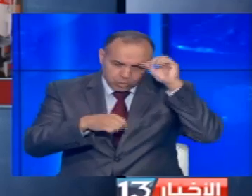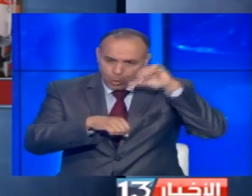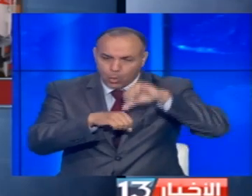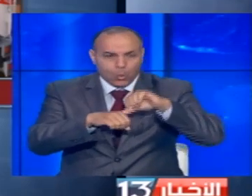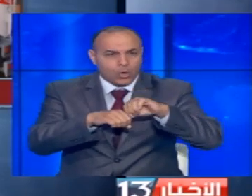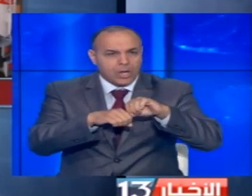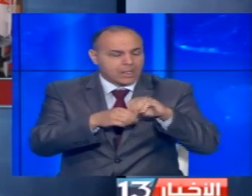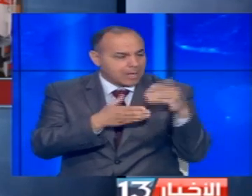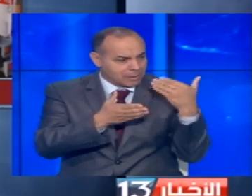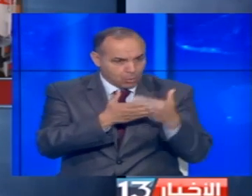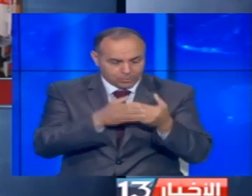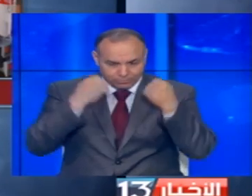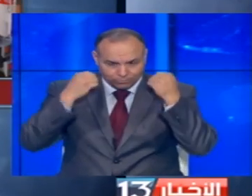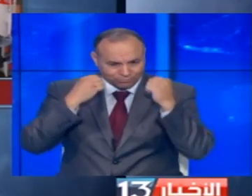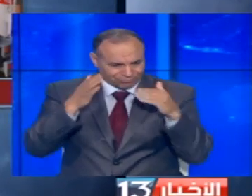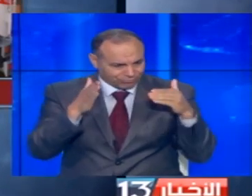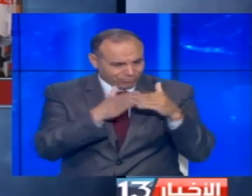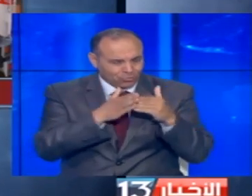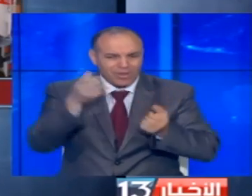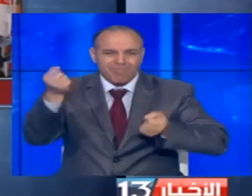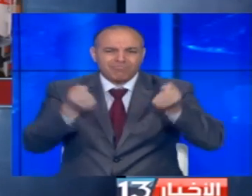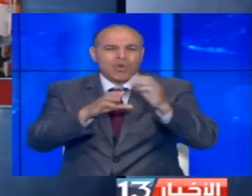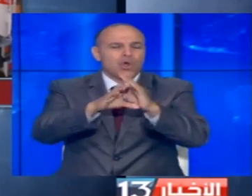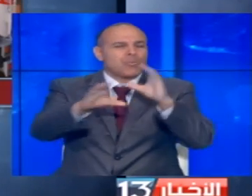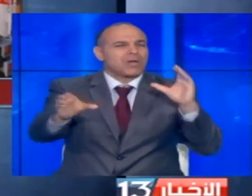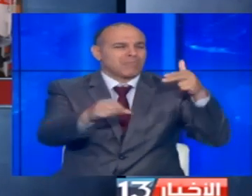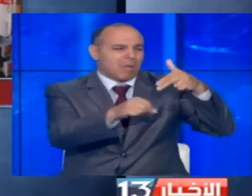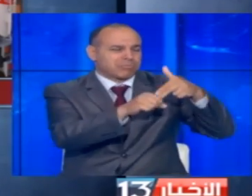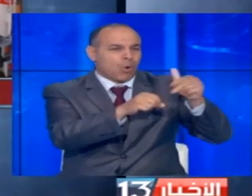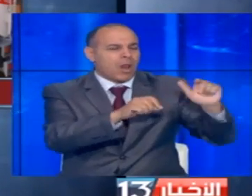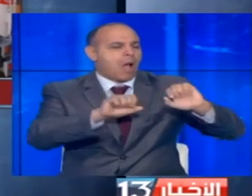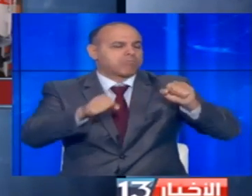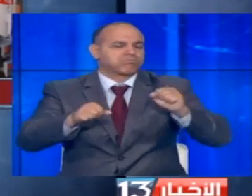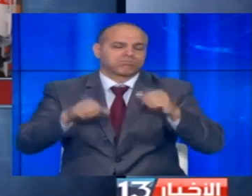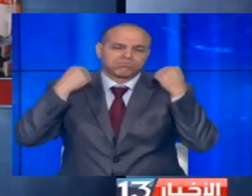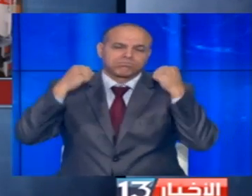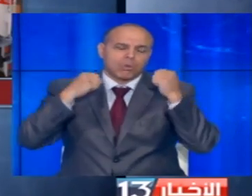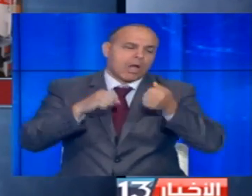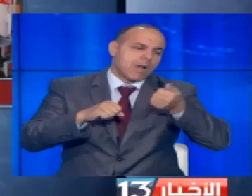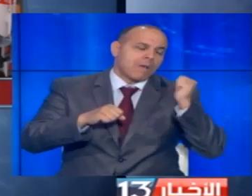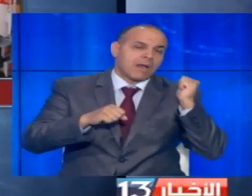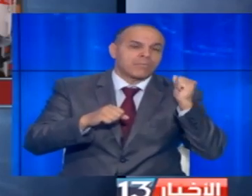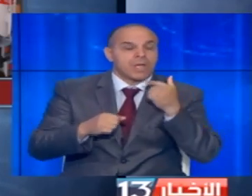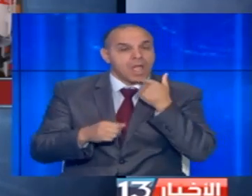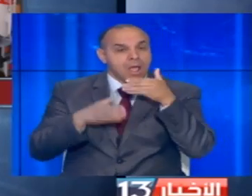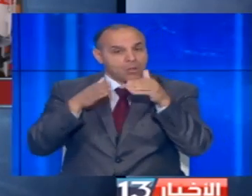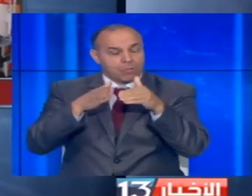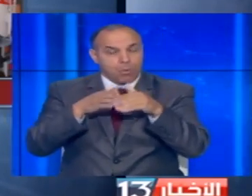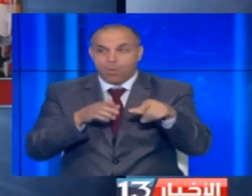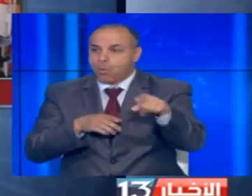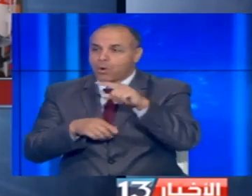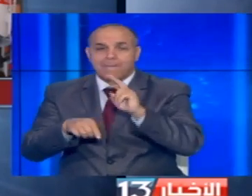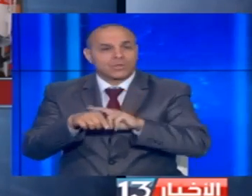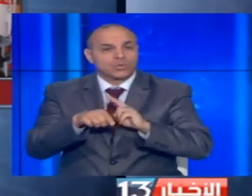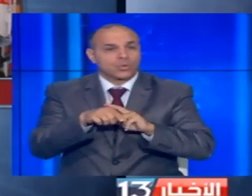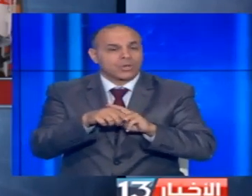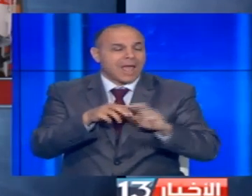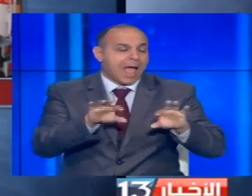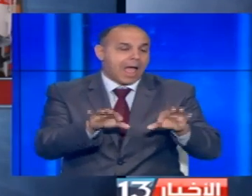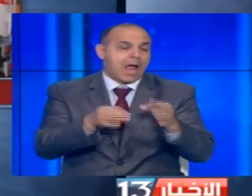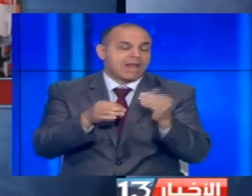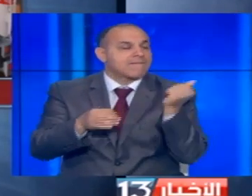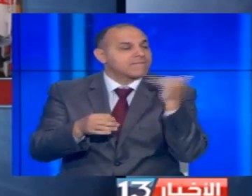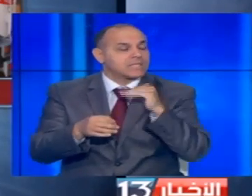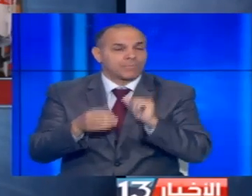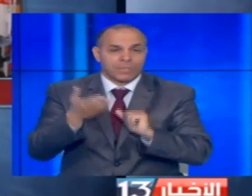اذا ما تواصل الاضراب الذي ينفذه سائق شاحنات نقل المحروقات منذ يوم امس داعيا الاطراف المعنيه الى ايجاد حل